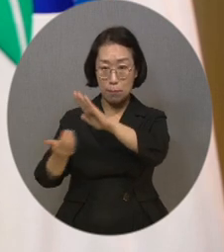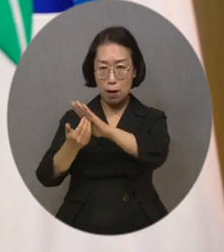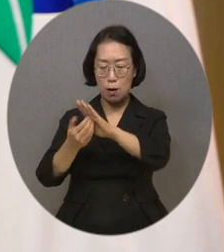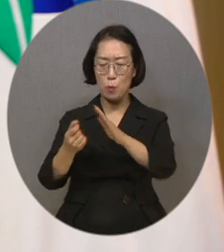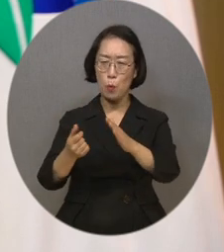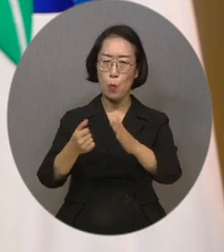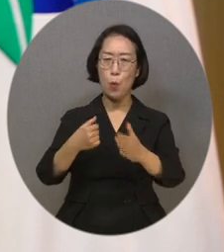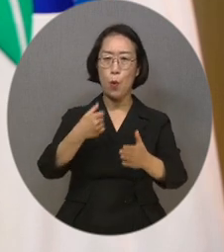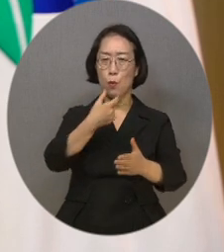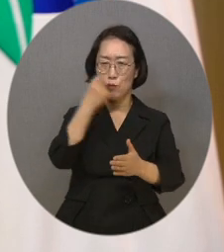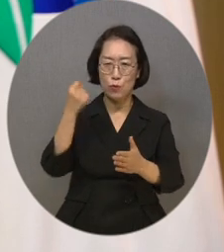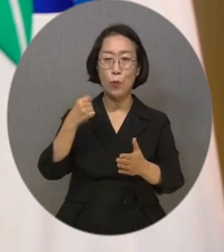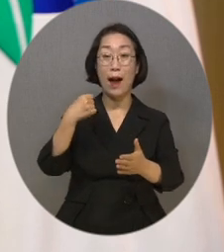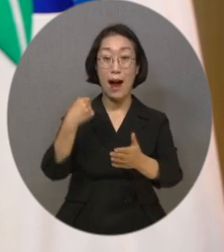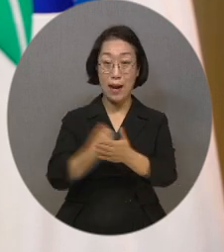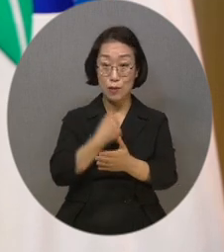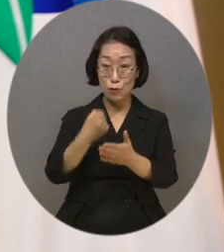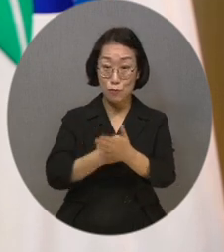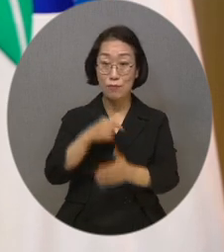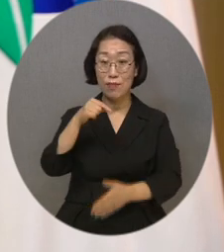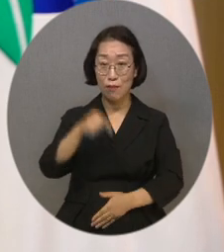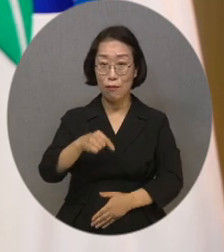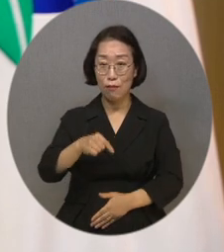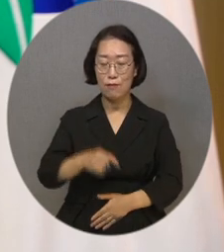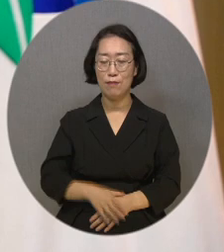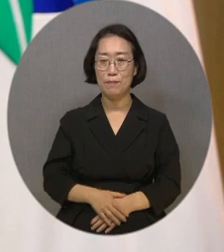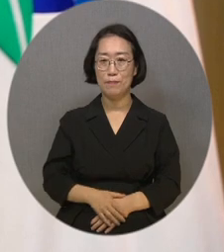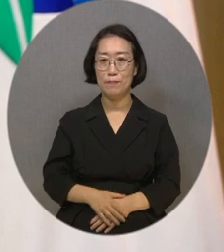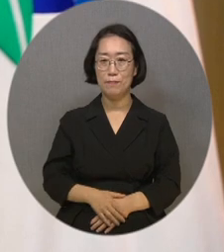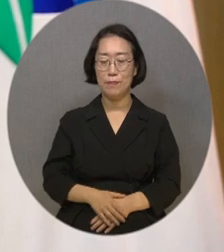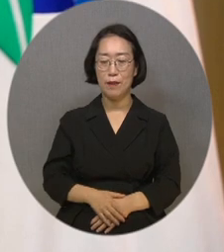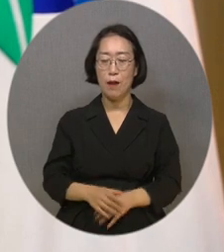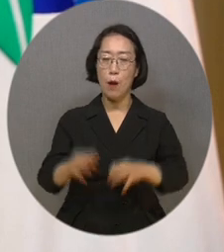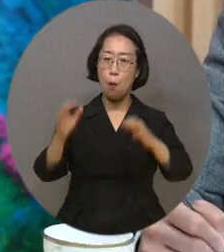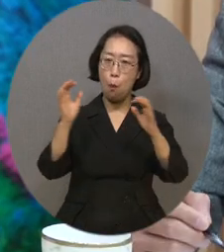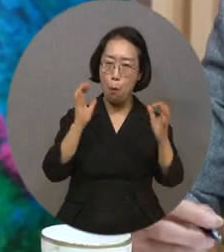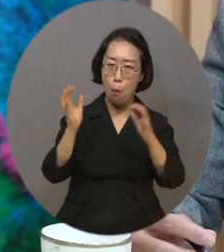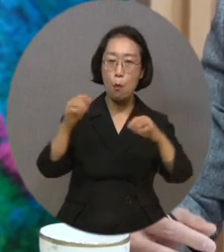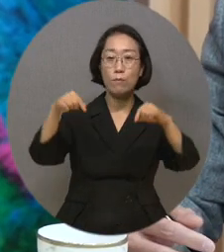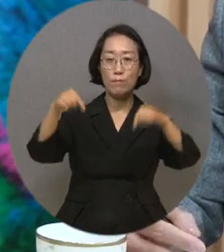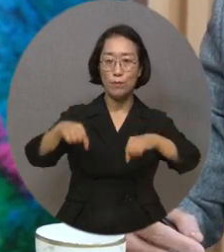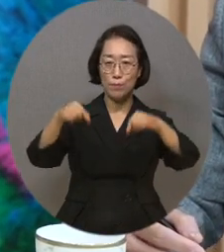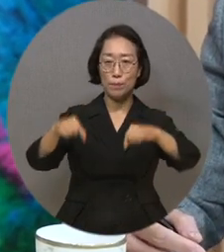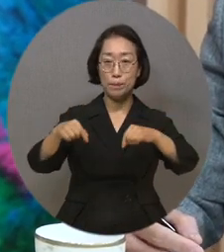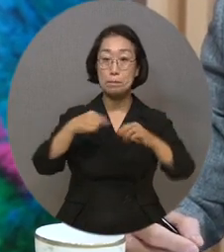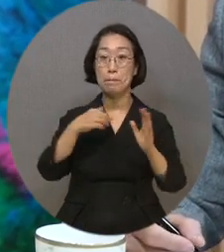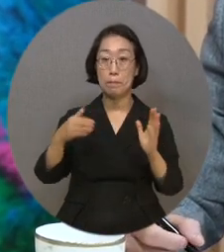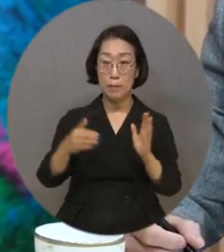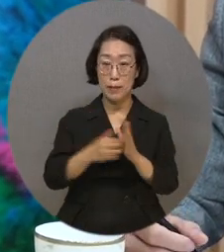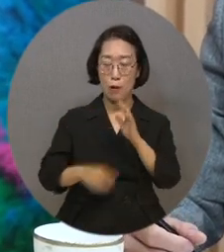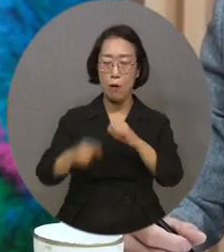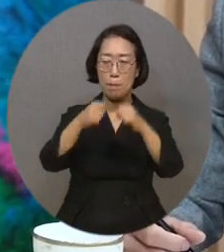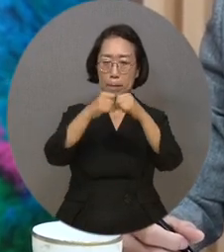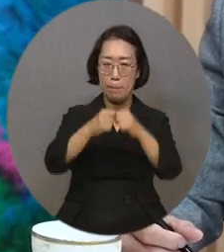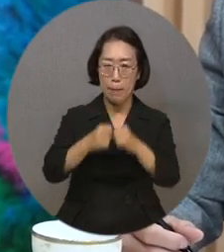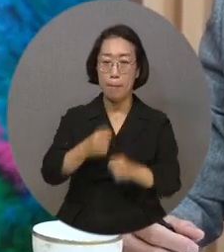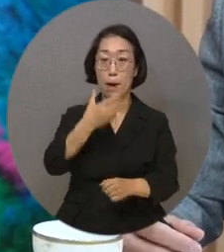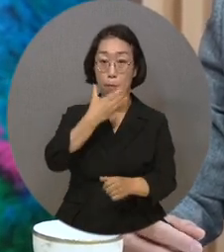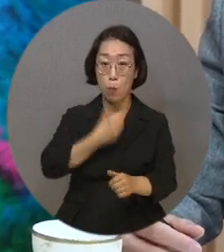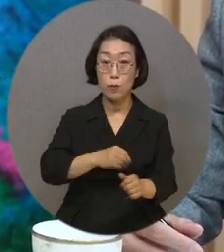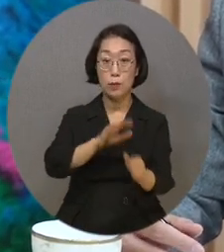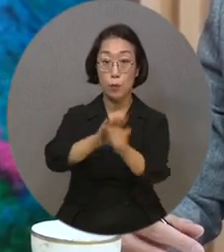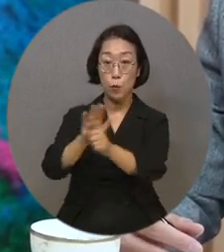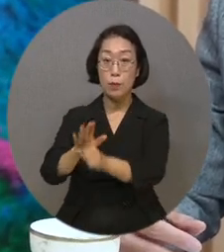아쉬운 부분 이런 것들을 많이 논의를 해보았습니다. 좀 더 세심하고 촘촘한 복지가 될 수